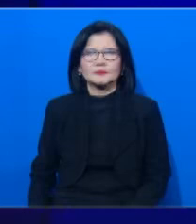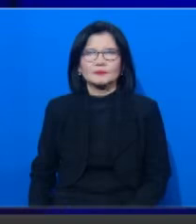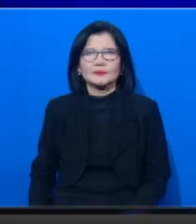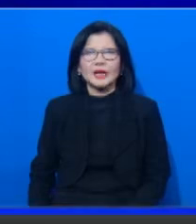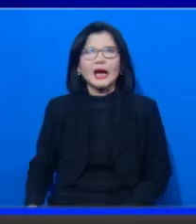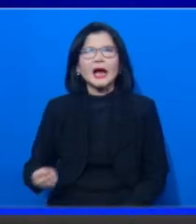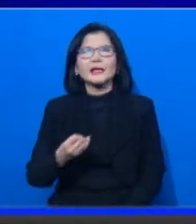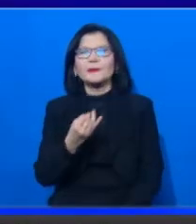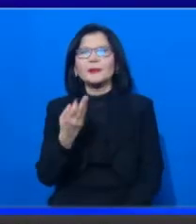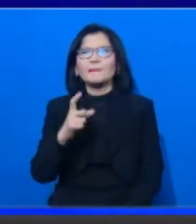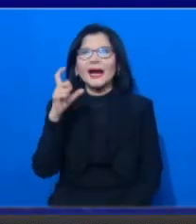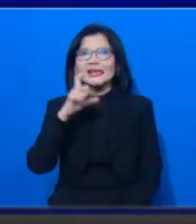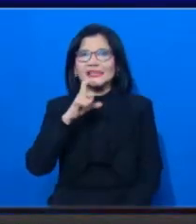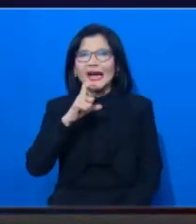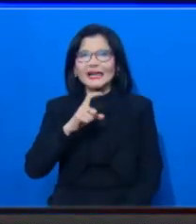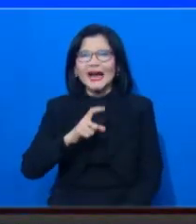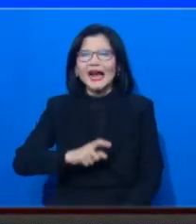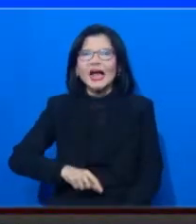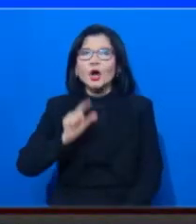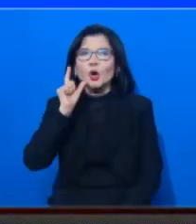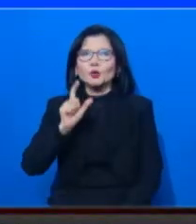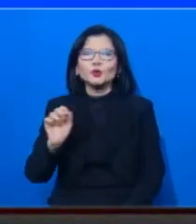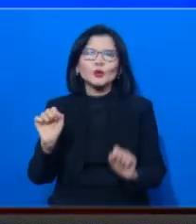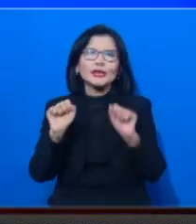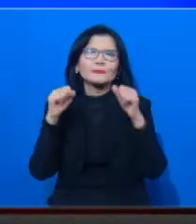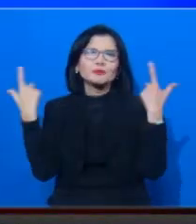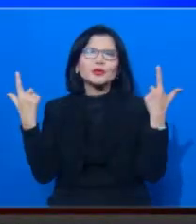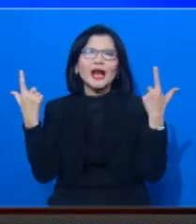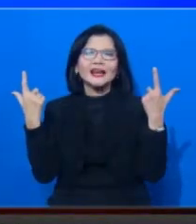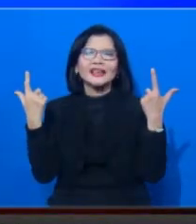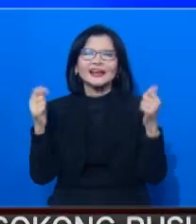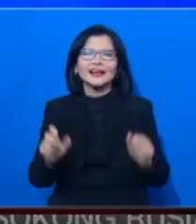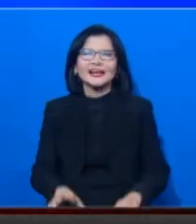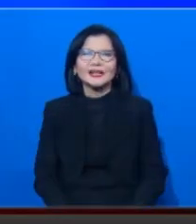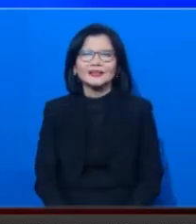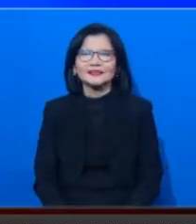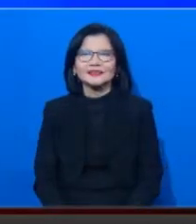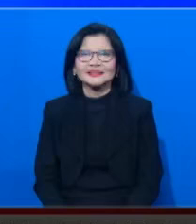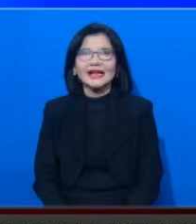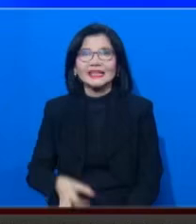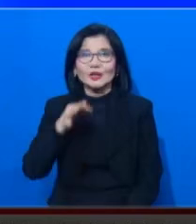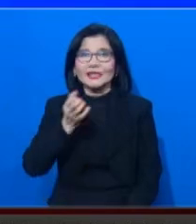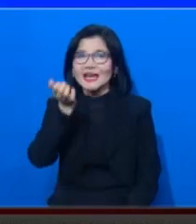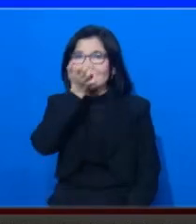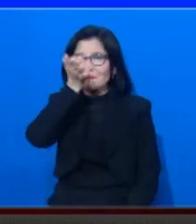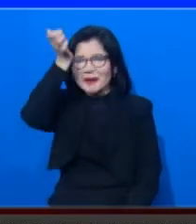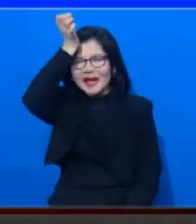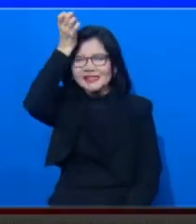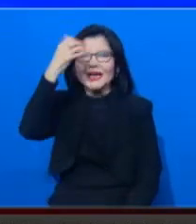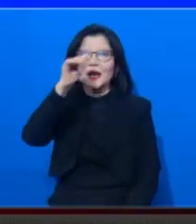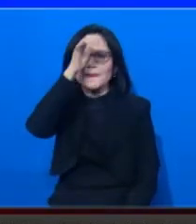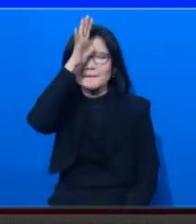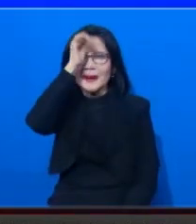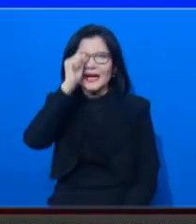Ada beragam cara dilakukan anak-anak untuk mengisi aktivitas selama libur sekolah. Dan di Denpasar, Bali, anak-anak memilih